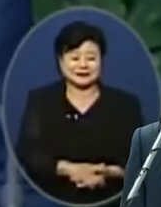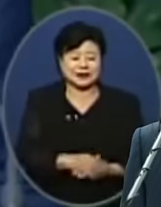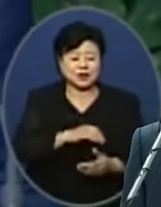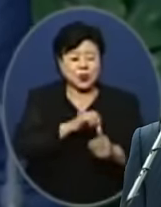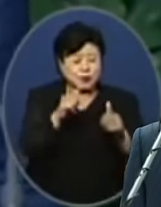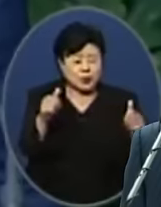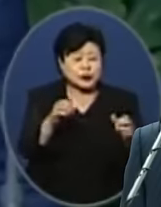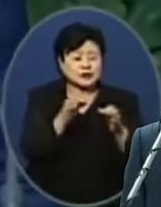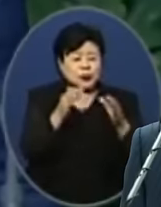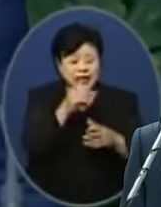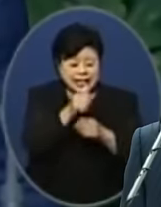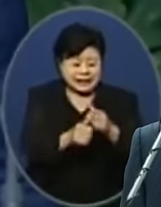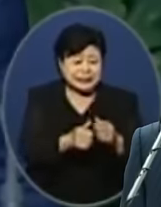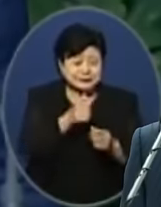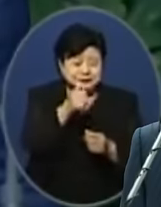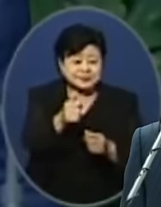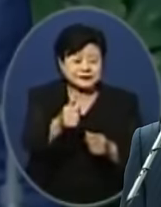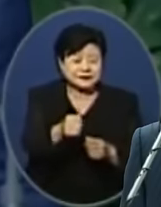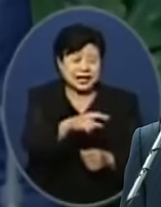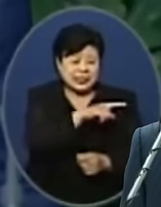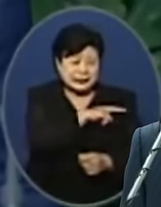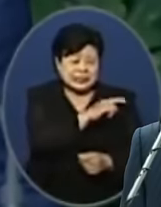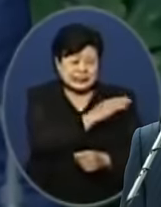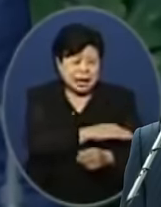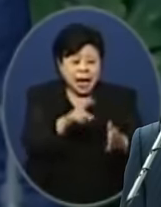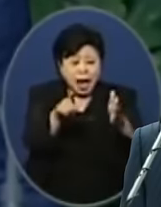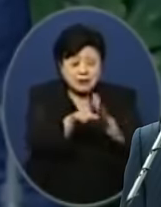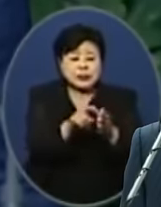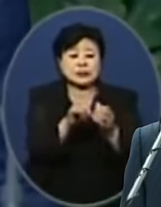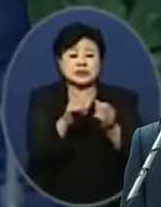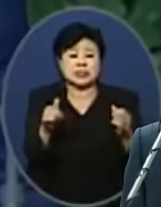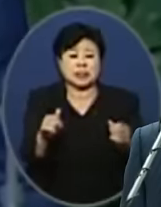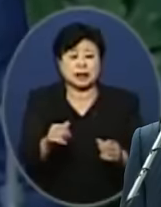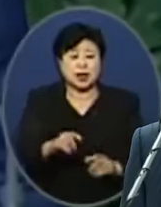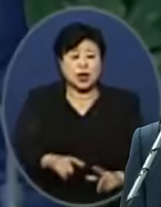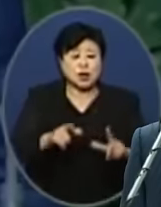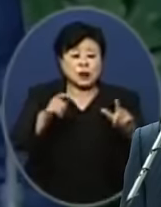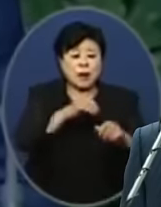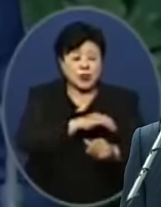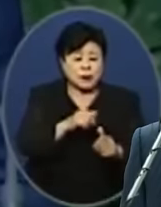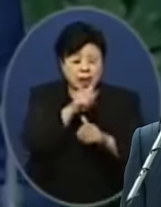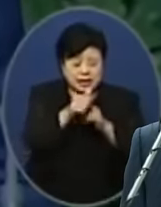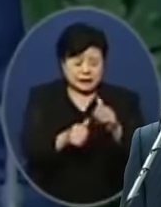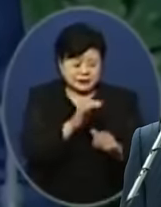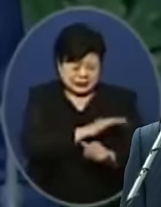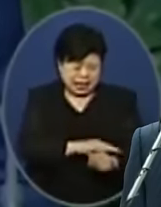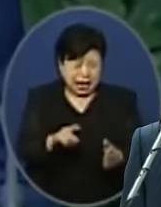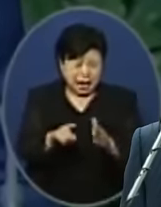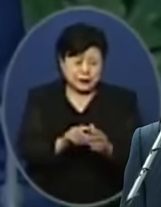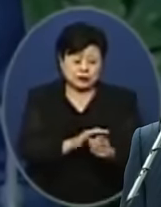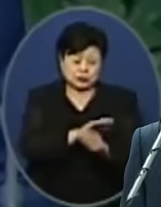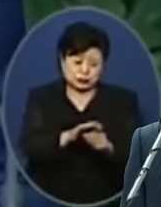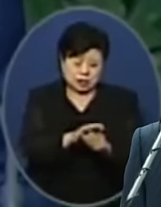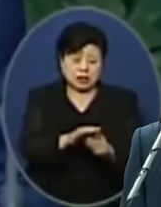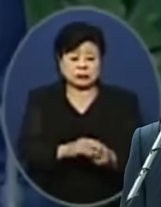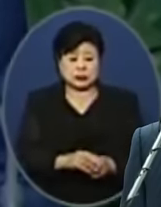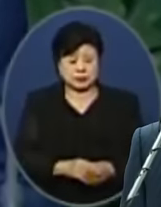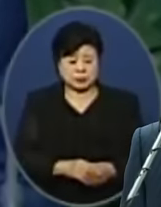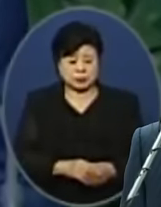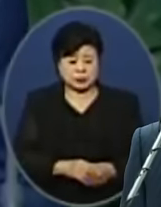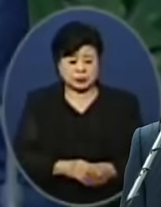욥은 그동안 하나님을 제일 잘 믿는 사람이었습니다. 동방에서 욥처럼 하나님을 사랑하고 잘 믿는 사람이